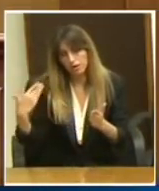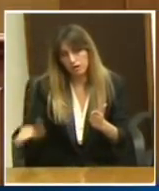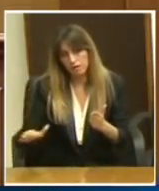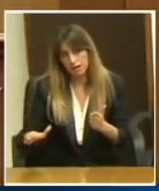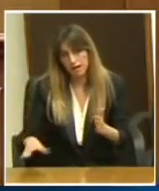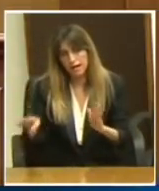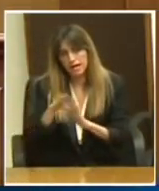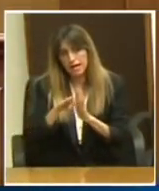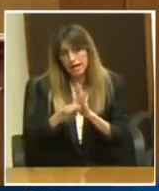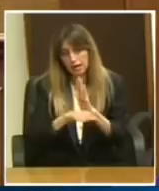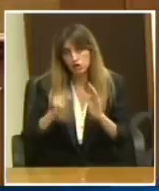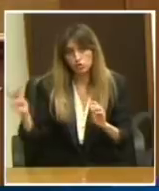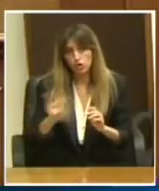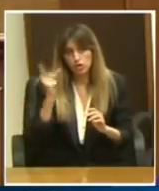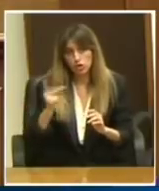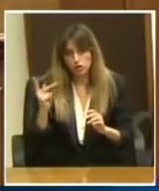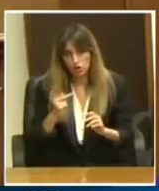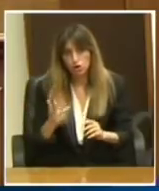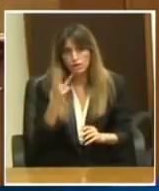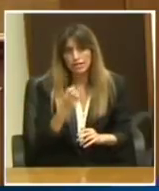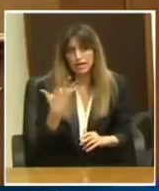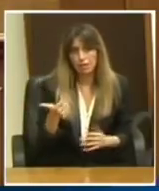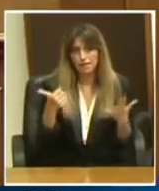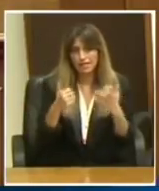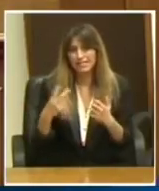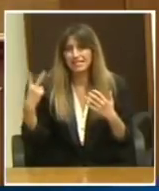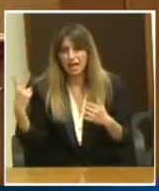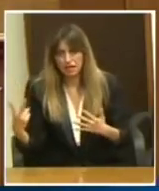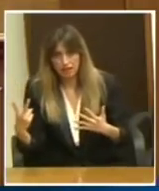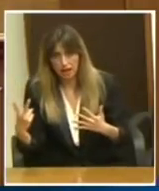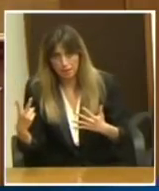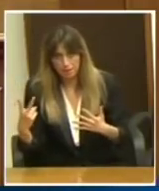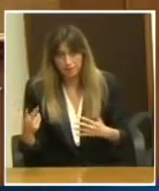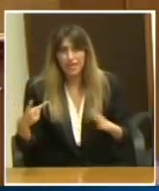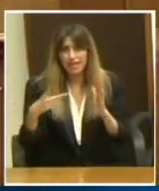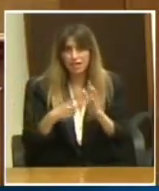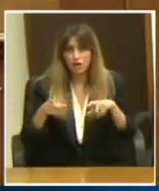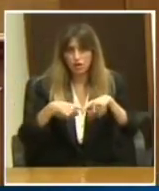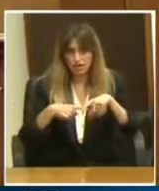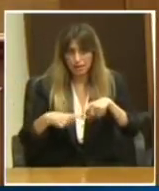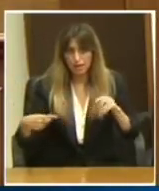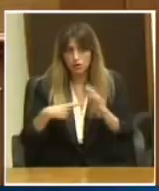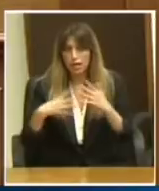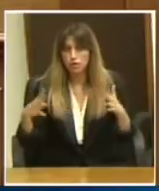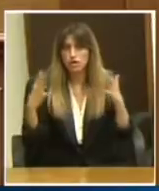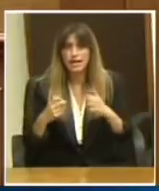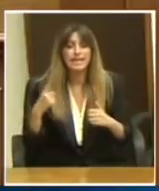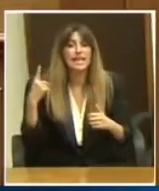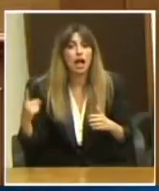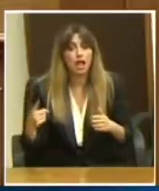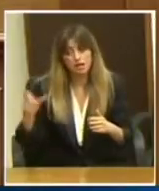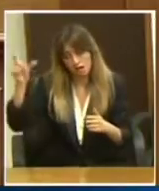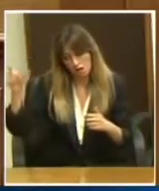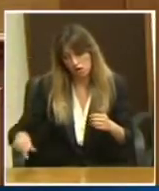3567, αναφέρθηκα και προχθές, στις 2 Δεκέμβρη του 1991, με τον οποίο για πρώτη φορά καταγράφηκε σε